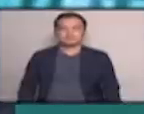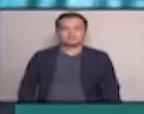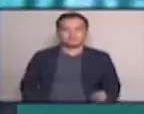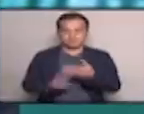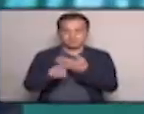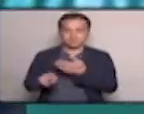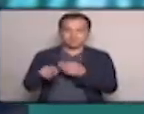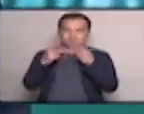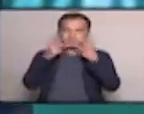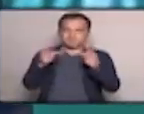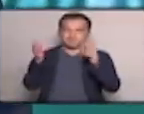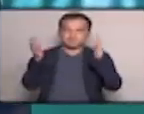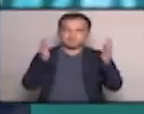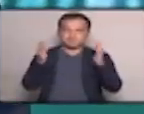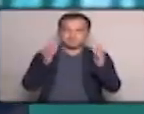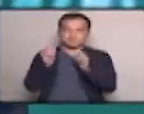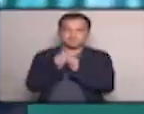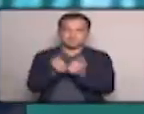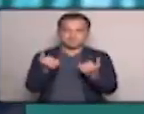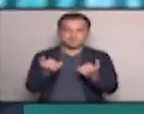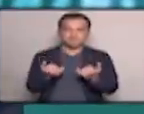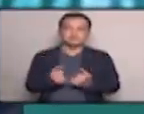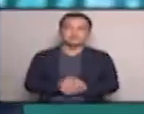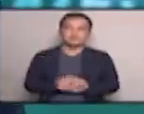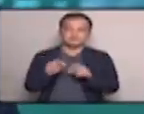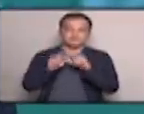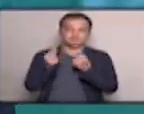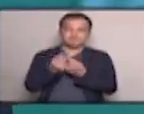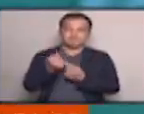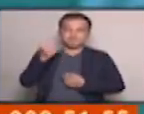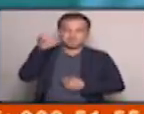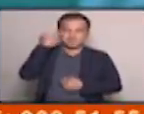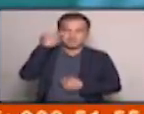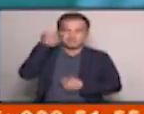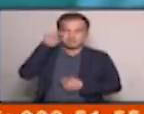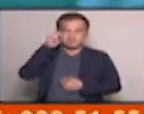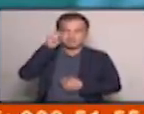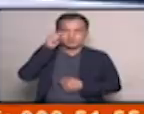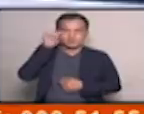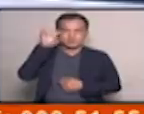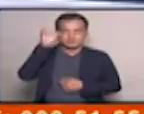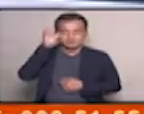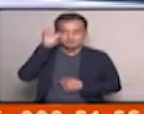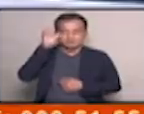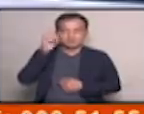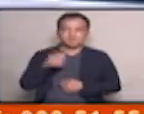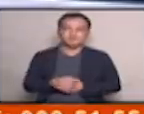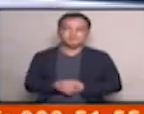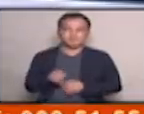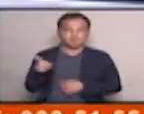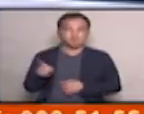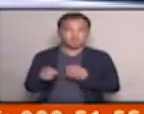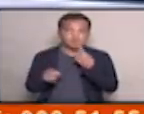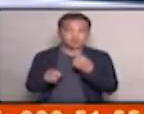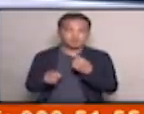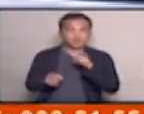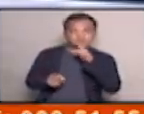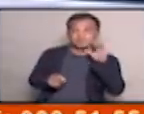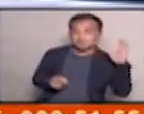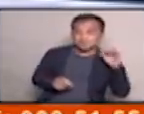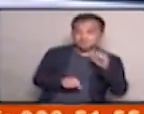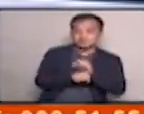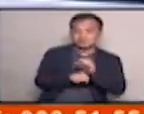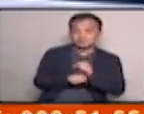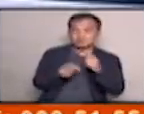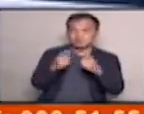Balik po tayo sa ating public service portion. Kasama po natin ngayon sa studio ang grupo ni Mr. John Andrew Katimbong na pinangakuan daw ng trabaho sa